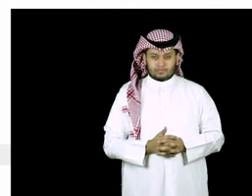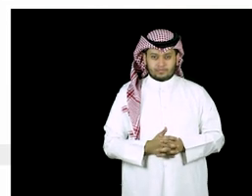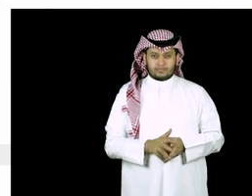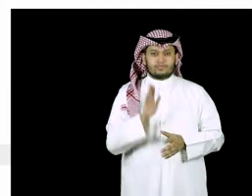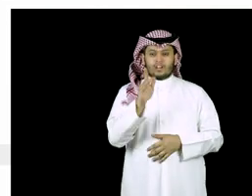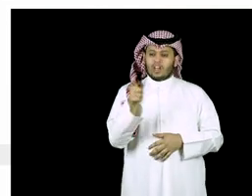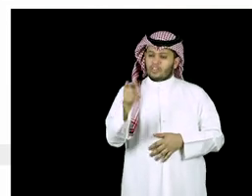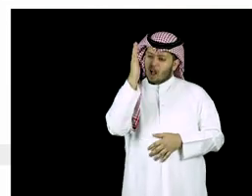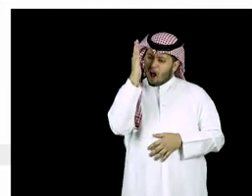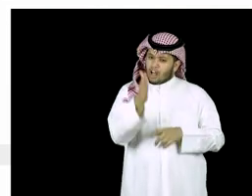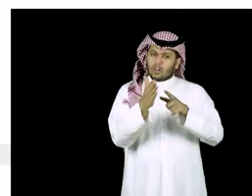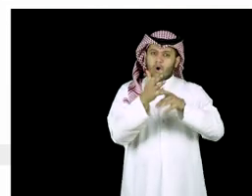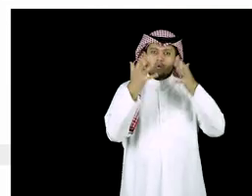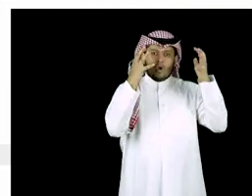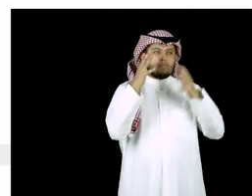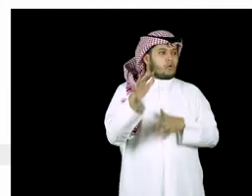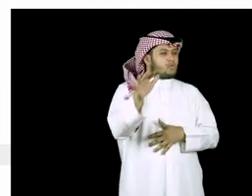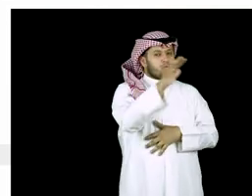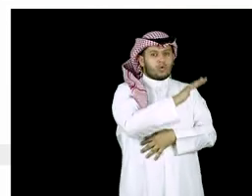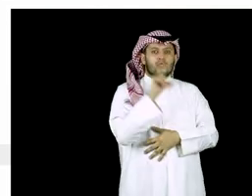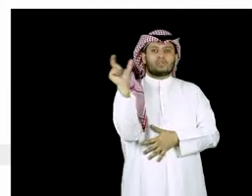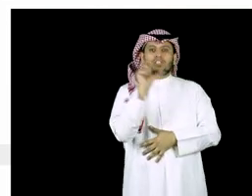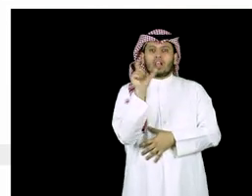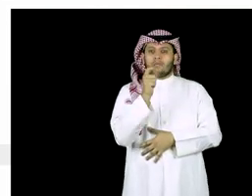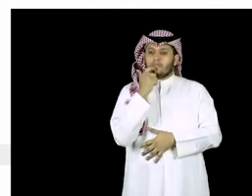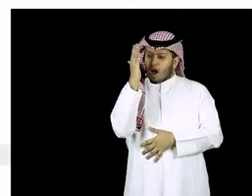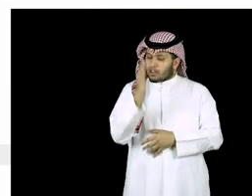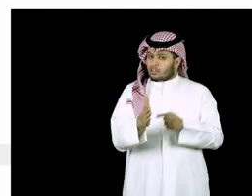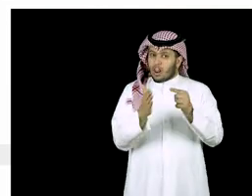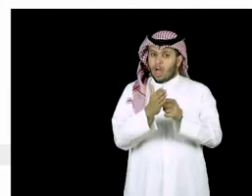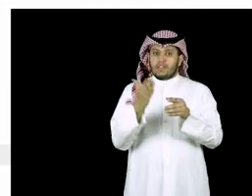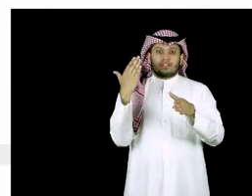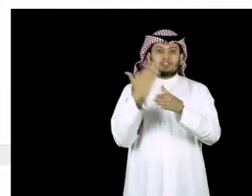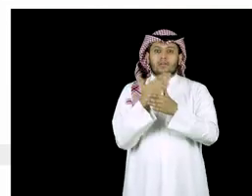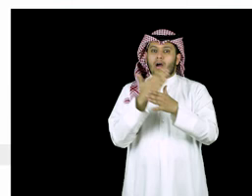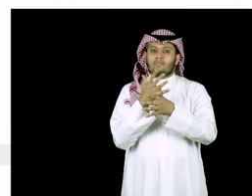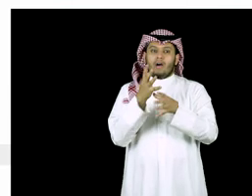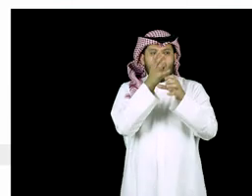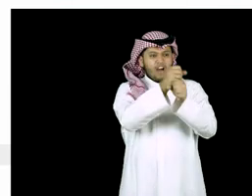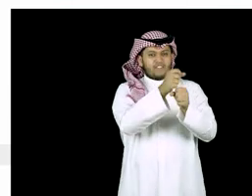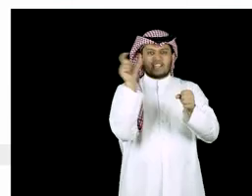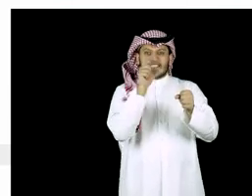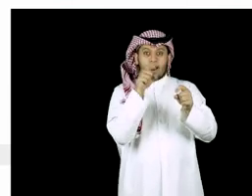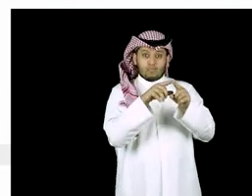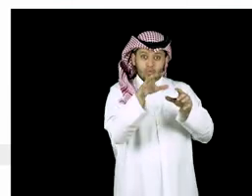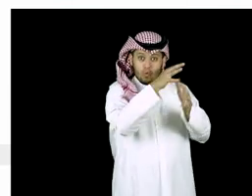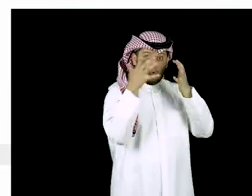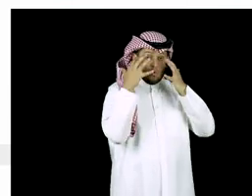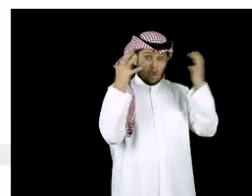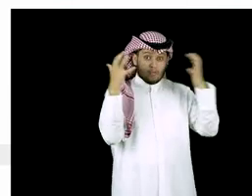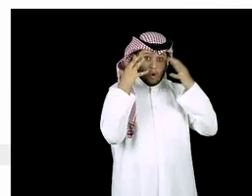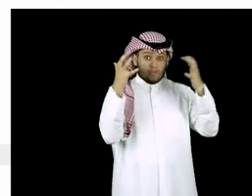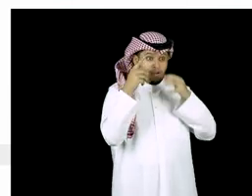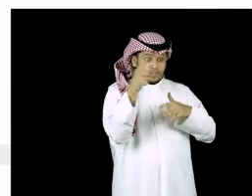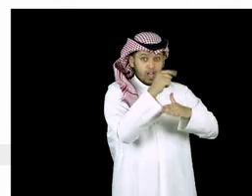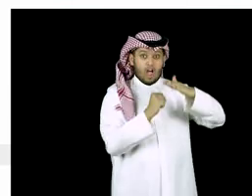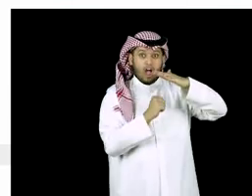منزلة العدل عند علماء الإسلام: السبب في عناية علماء الإسلام بقاعدة